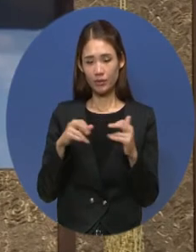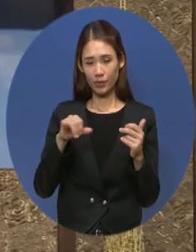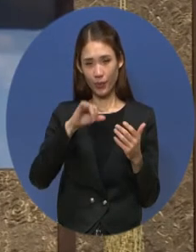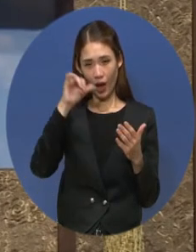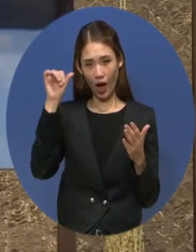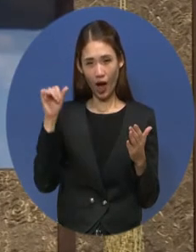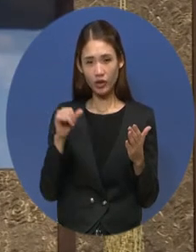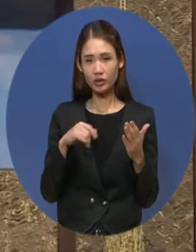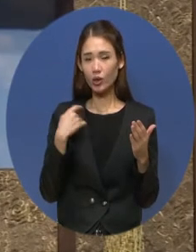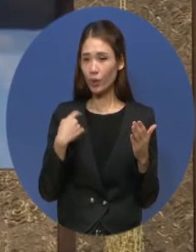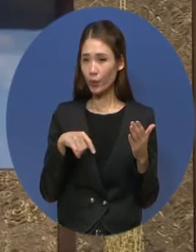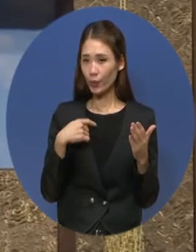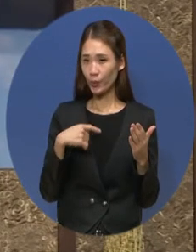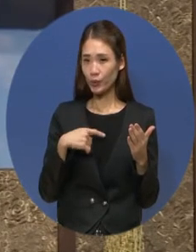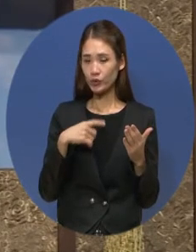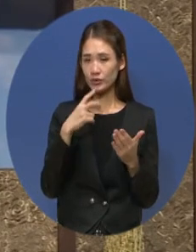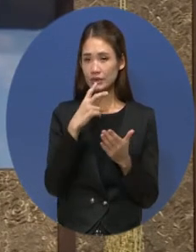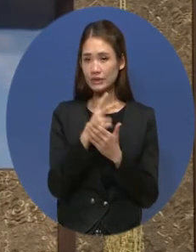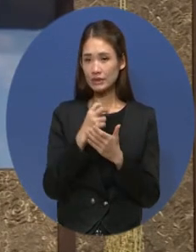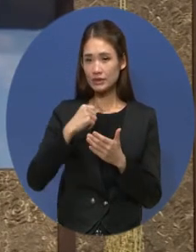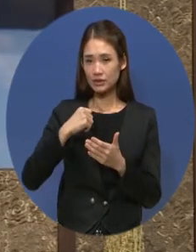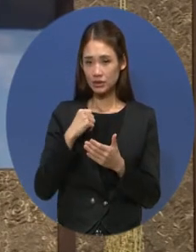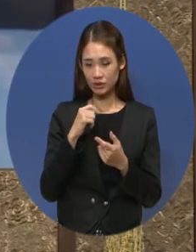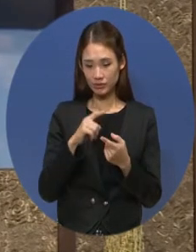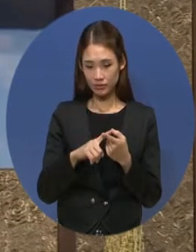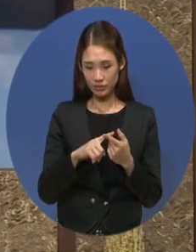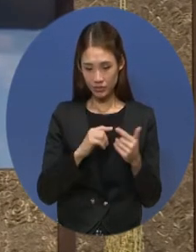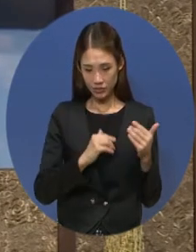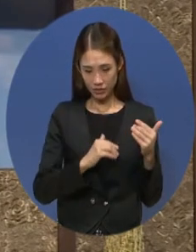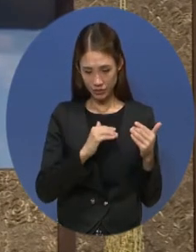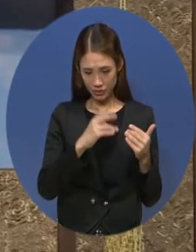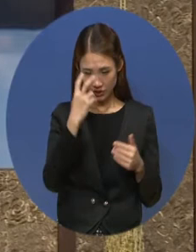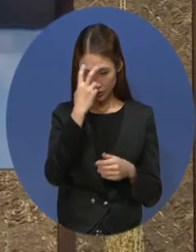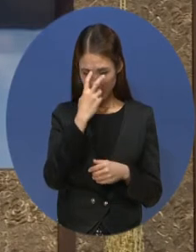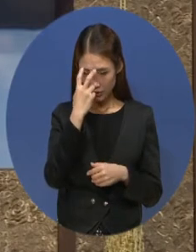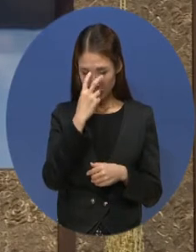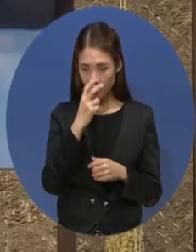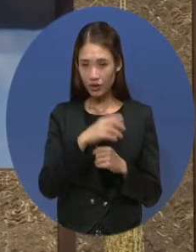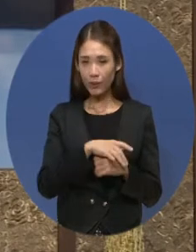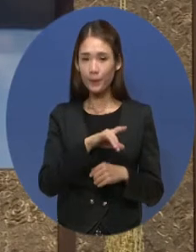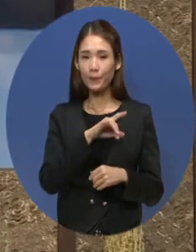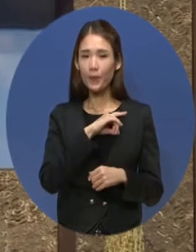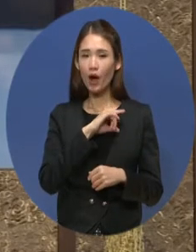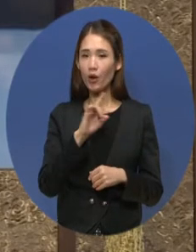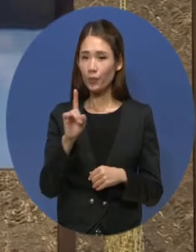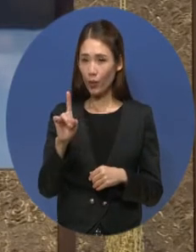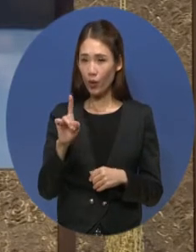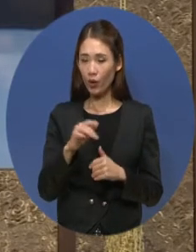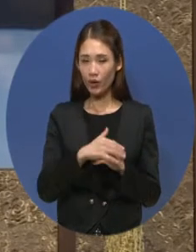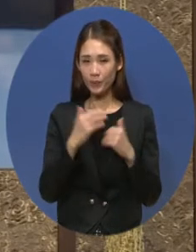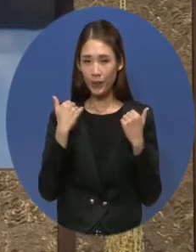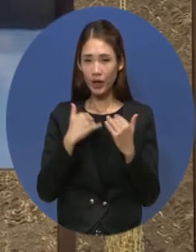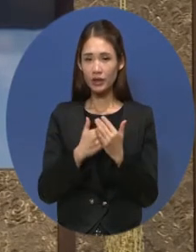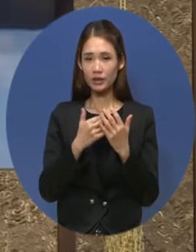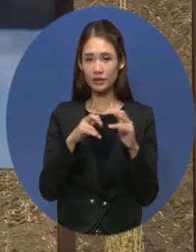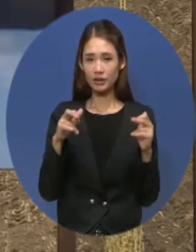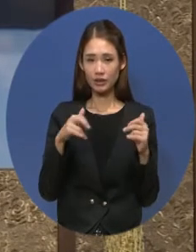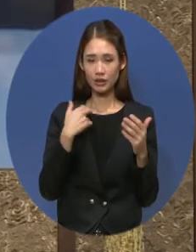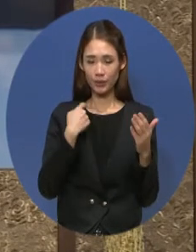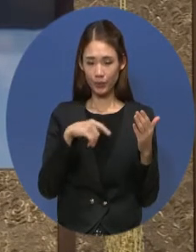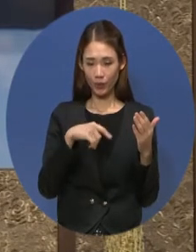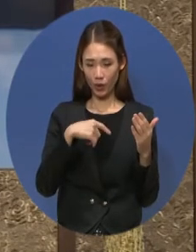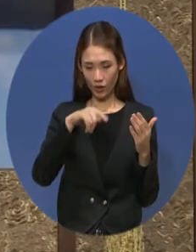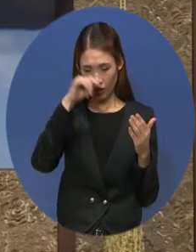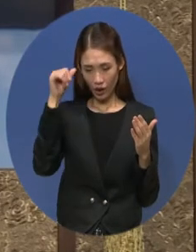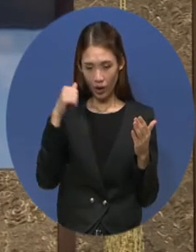이제 지침이 라든가 조리 라든가 이런 것들이 근거를 찾아 가지고서 이제 명칭을 발달장애인 평생 교육 센터 라고 어